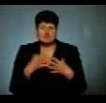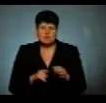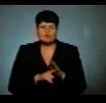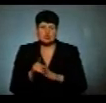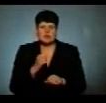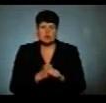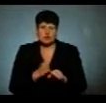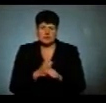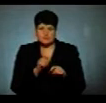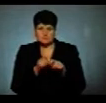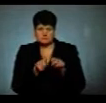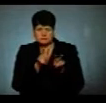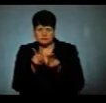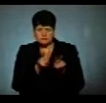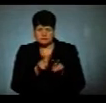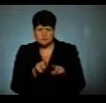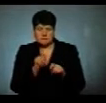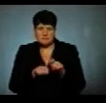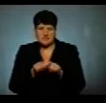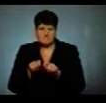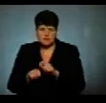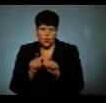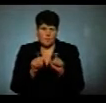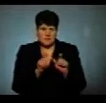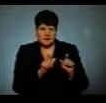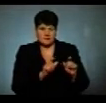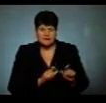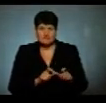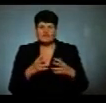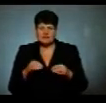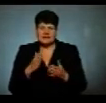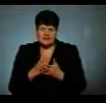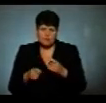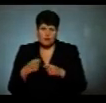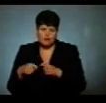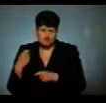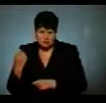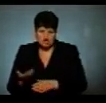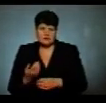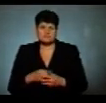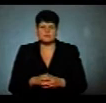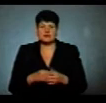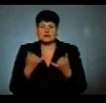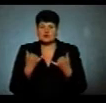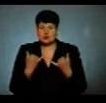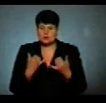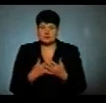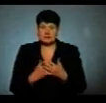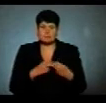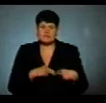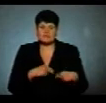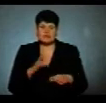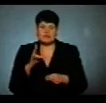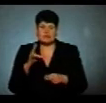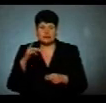робити моніторинг і контроль, і перевірку таких об'єктів. Є вже певні порушення. Сьогодні, скажімо, працівники